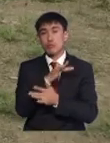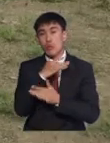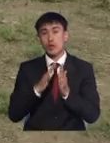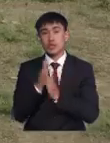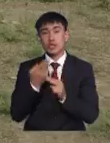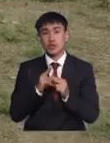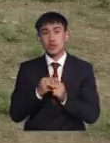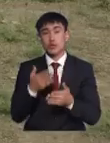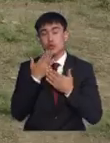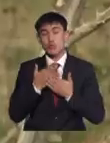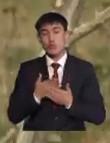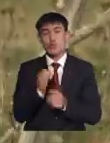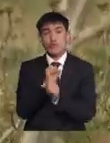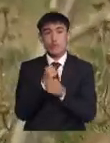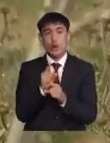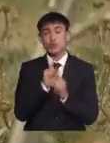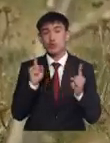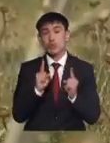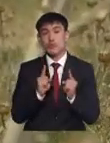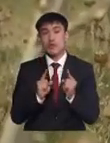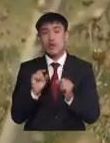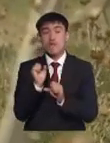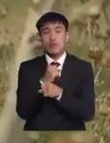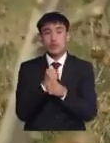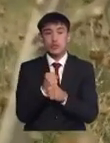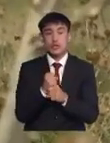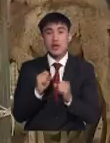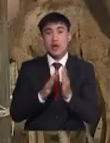растений, которые любят верблюды, особенно верблюжьи колючки.